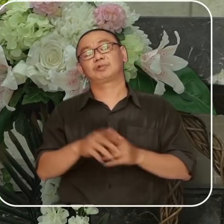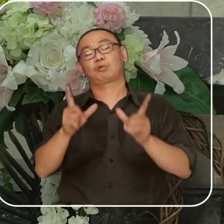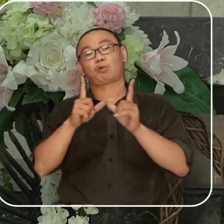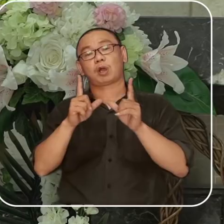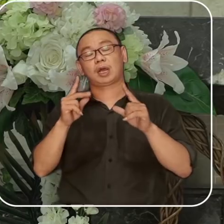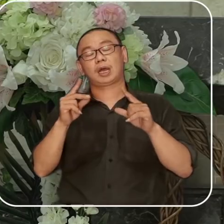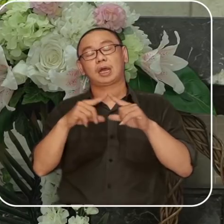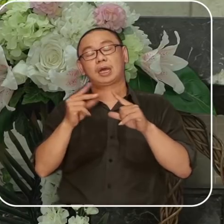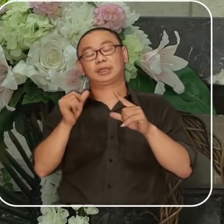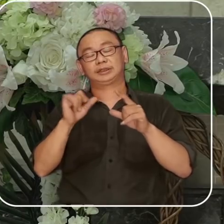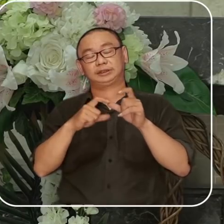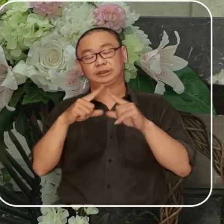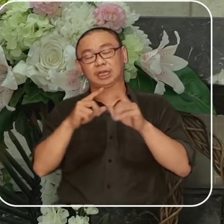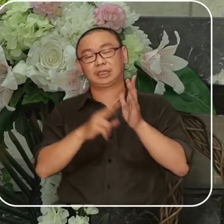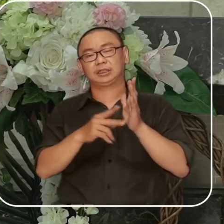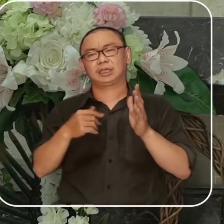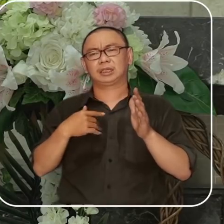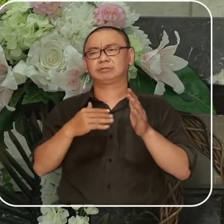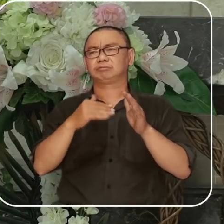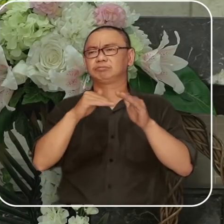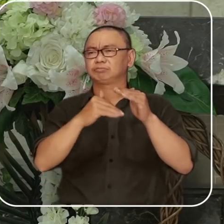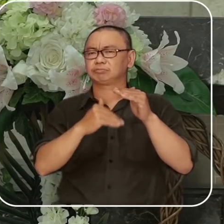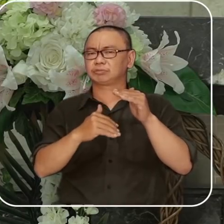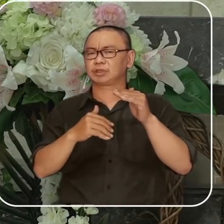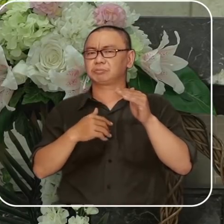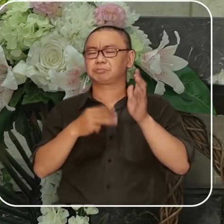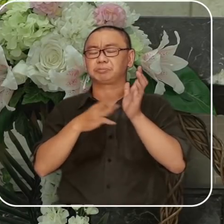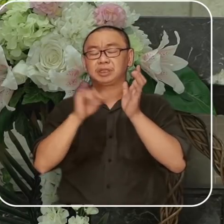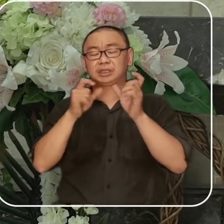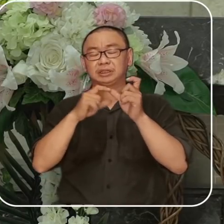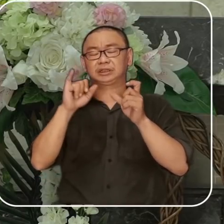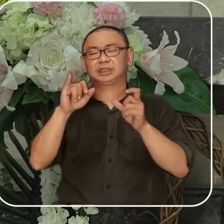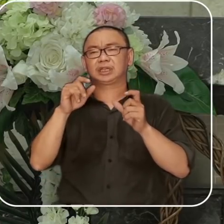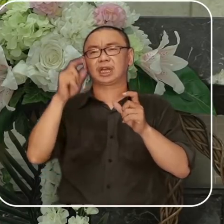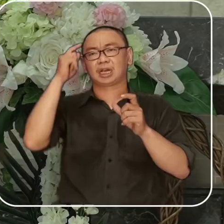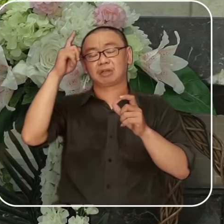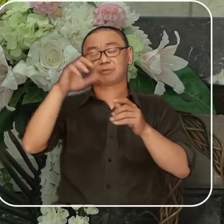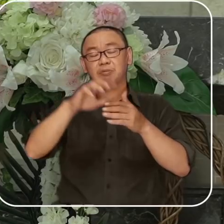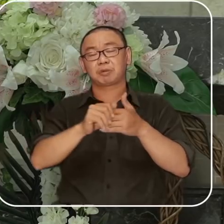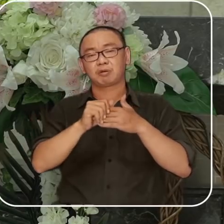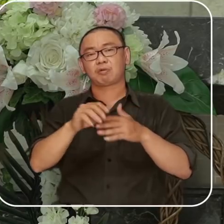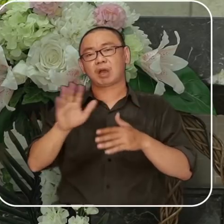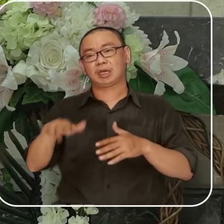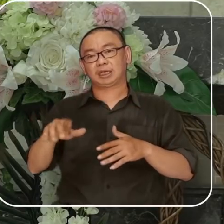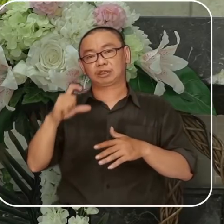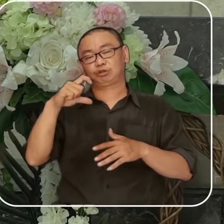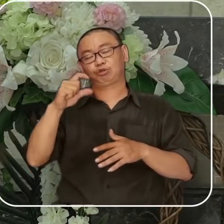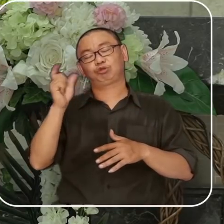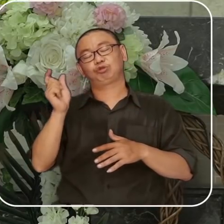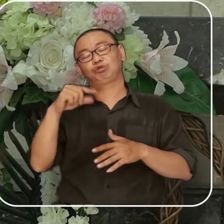Warisan yang ada dalam visi dan misi Allah akan membawa anak cucu